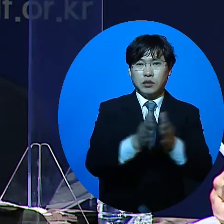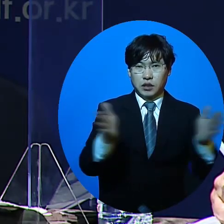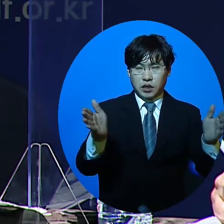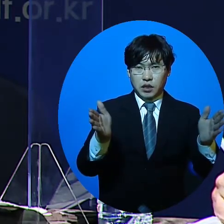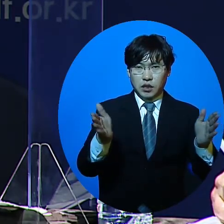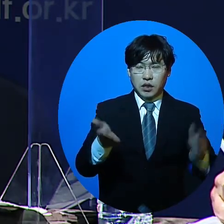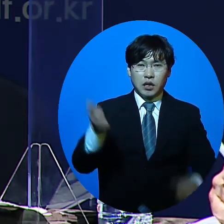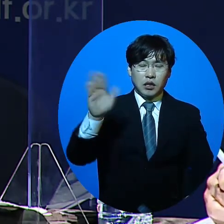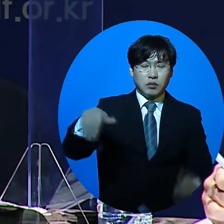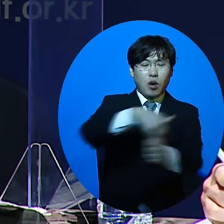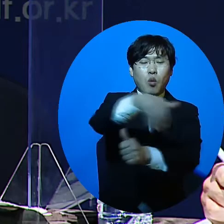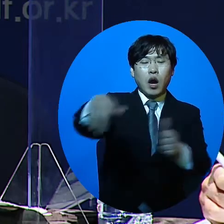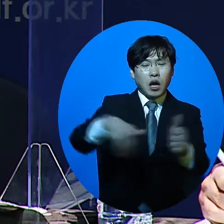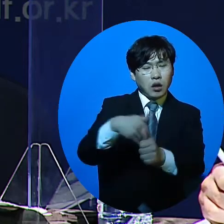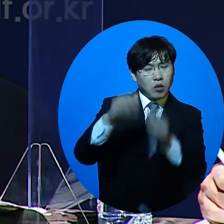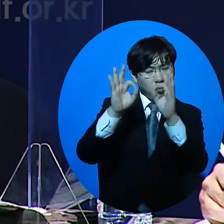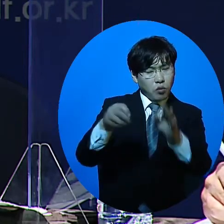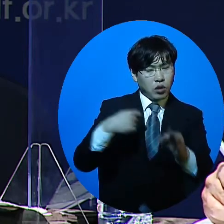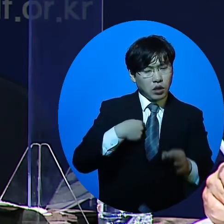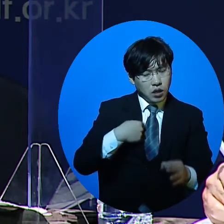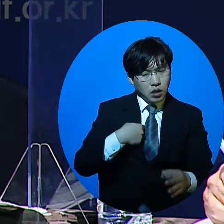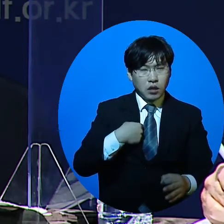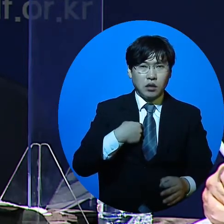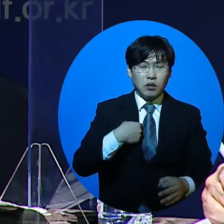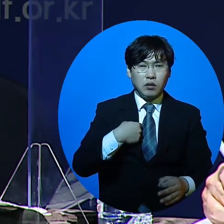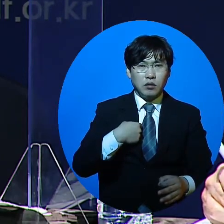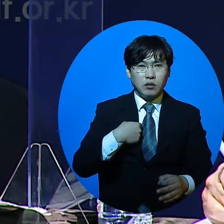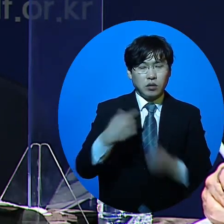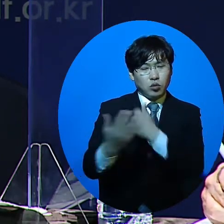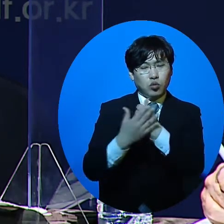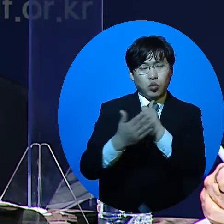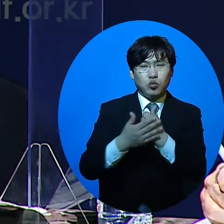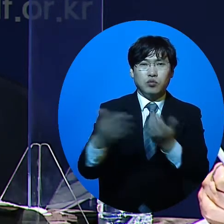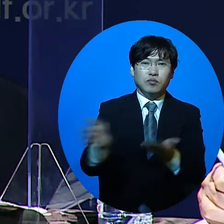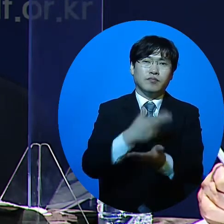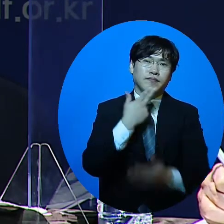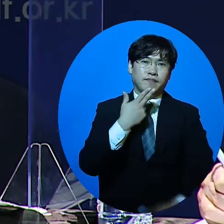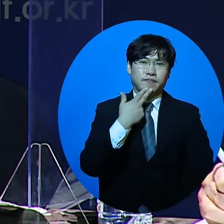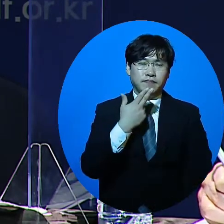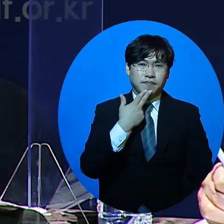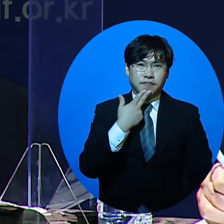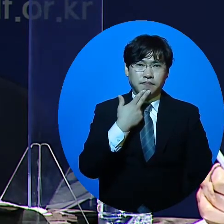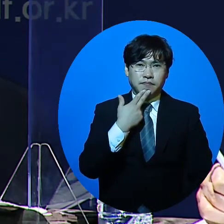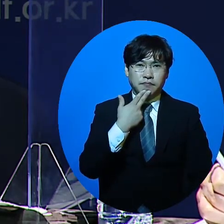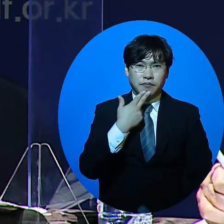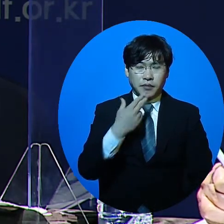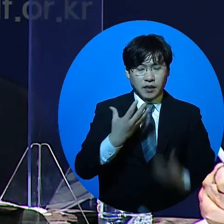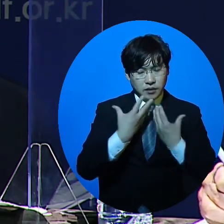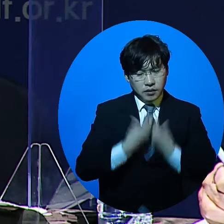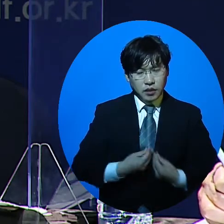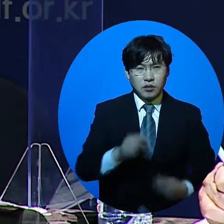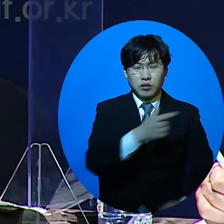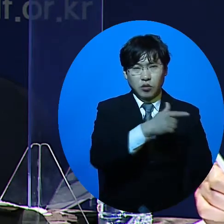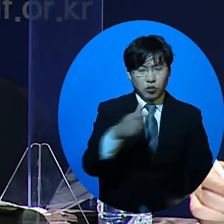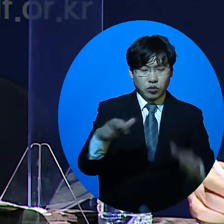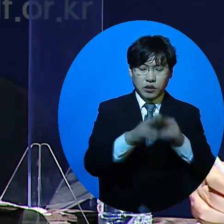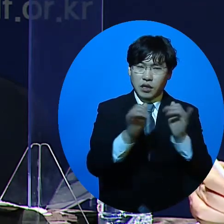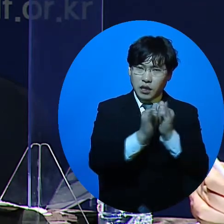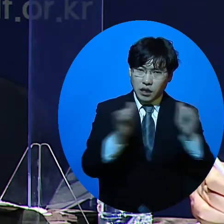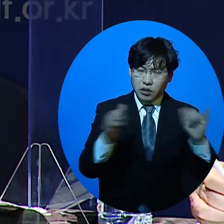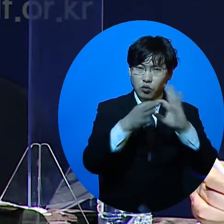정말 할 수 없었고 하고 싶어도 할 수 없었던 그런 현실 속에서 많은 장애인